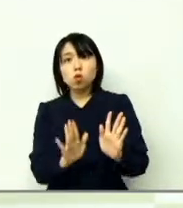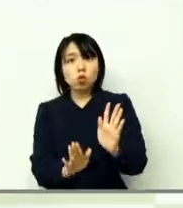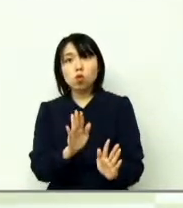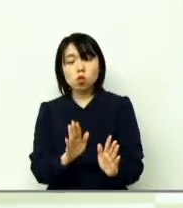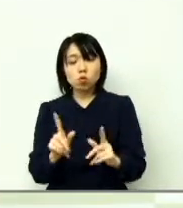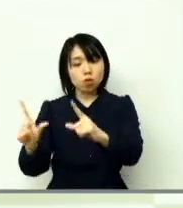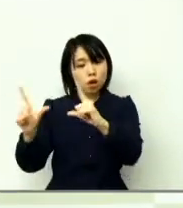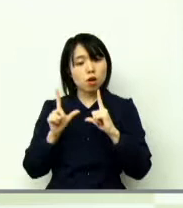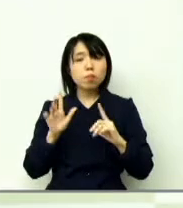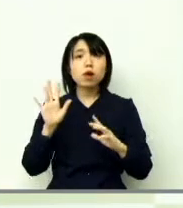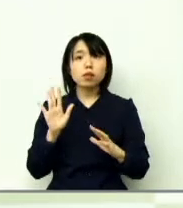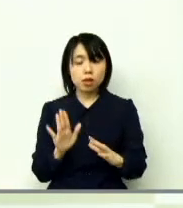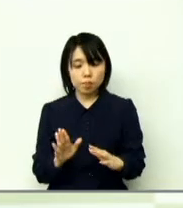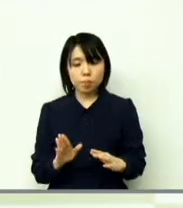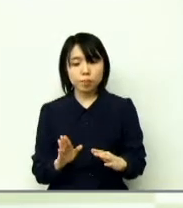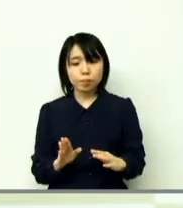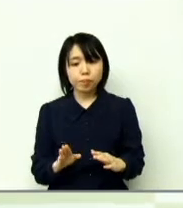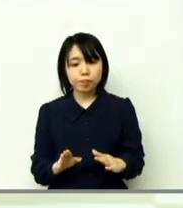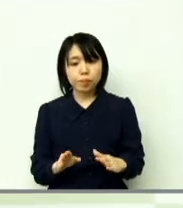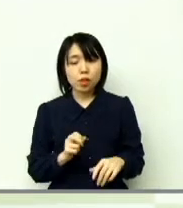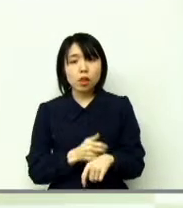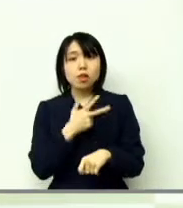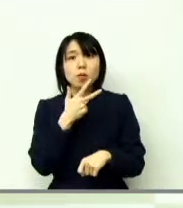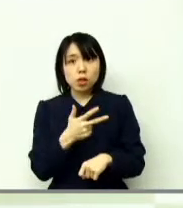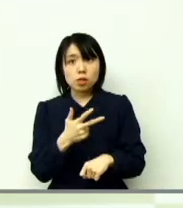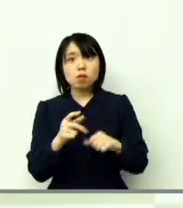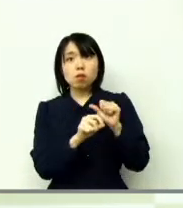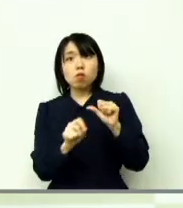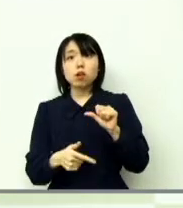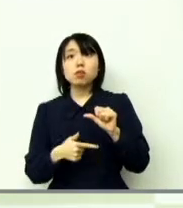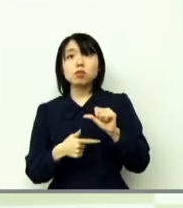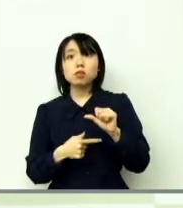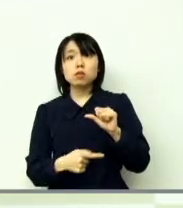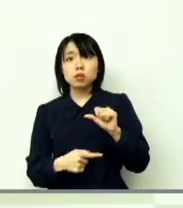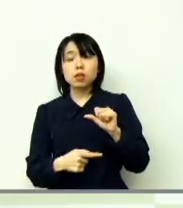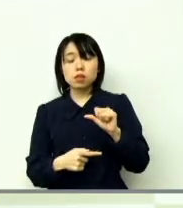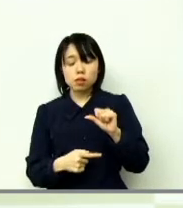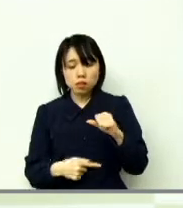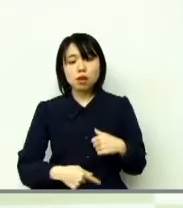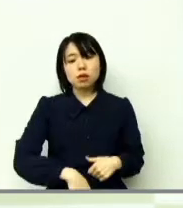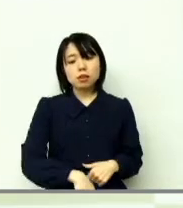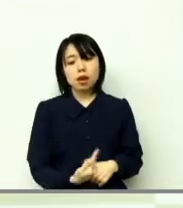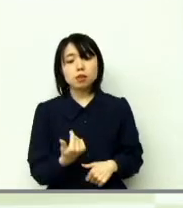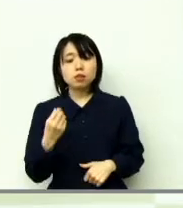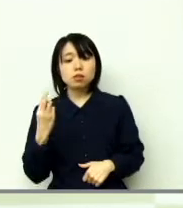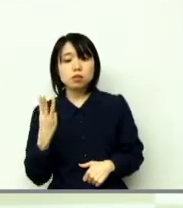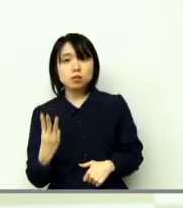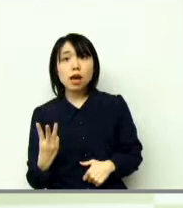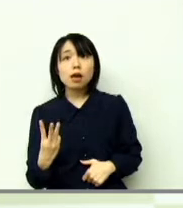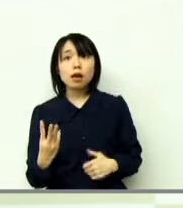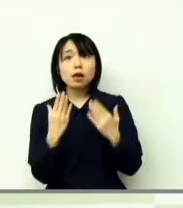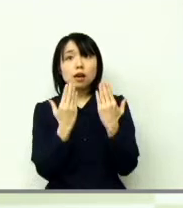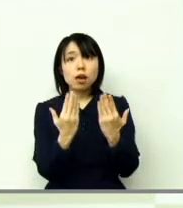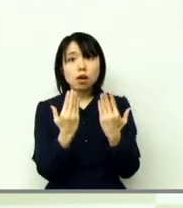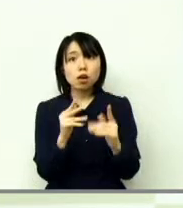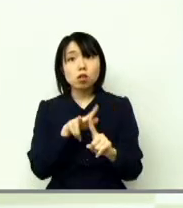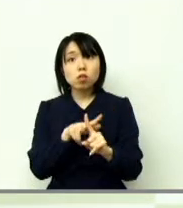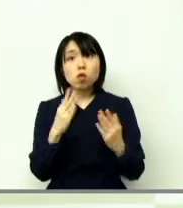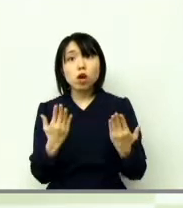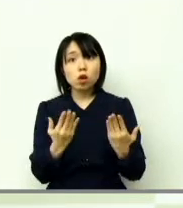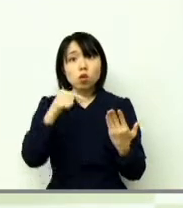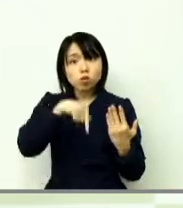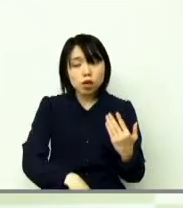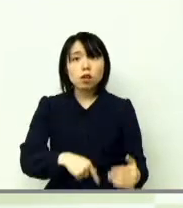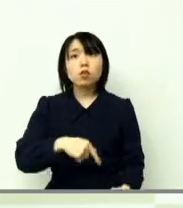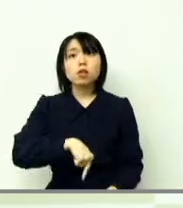平成29年5月1日現在、市内103校ある 小学校区のうち102校